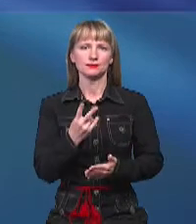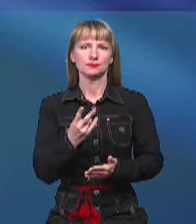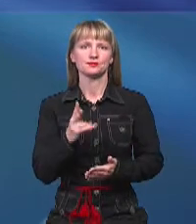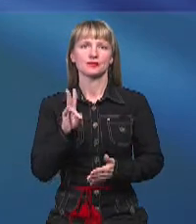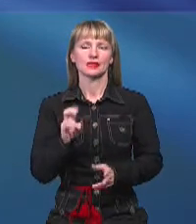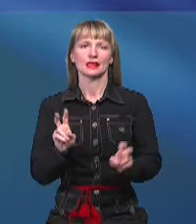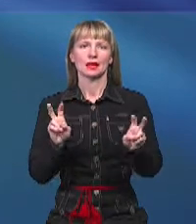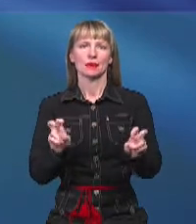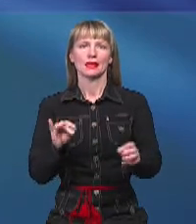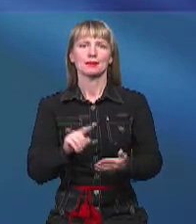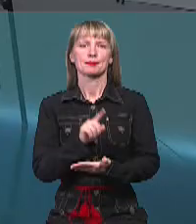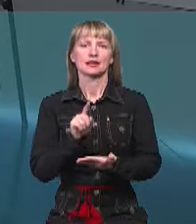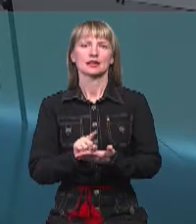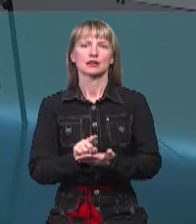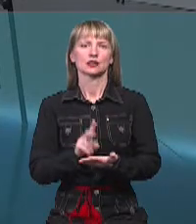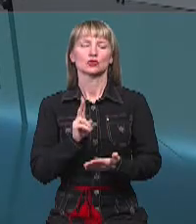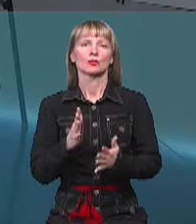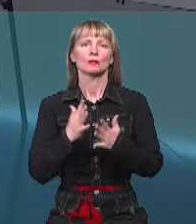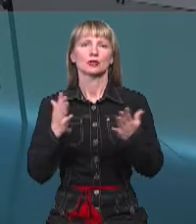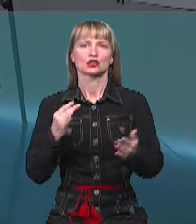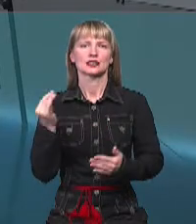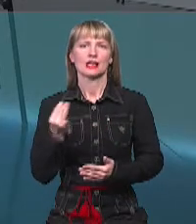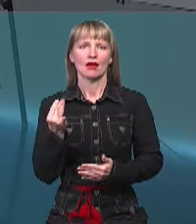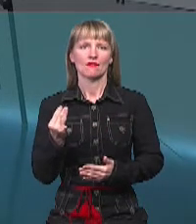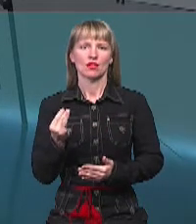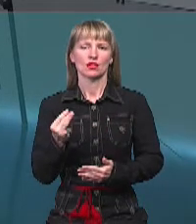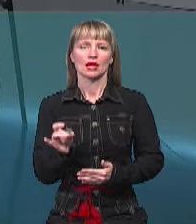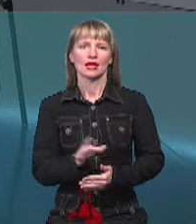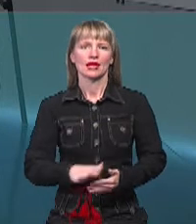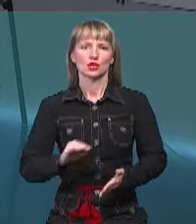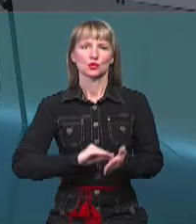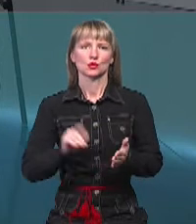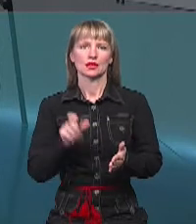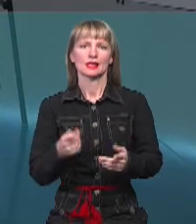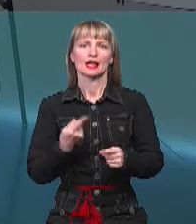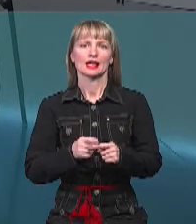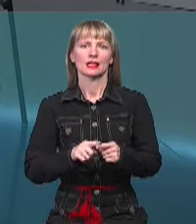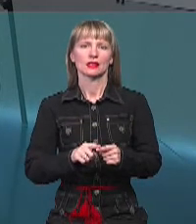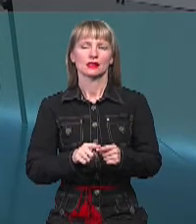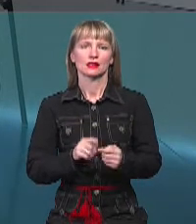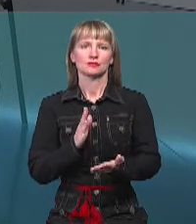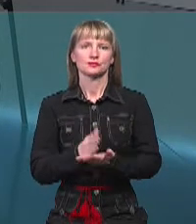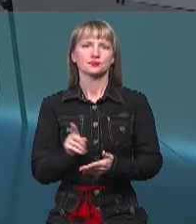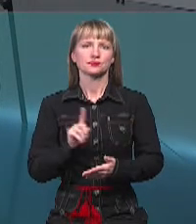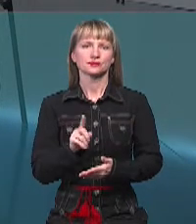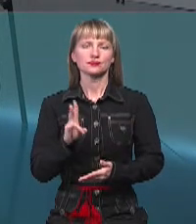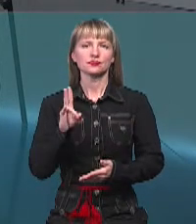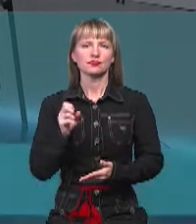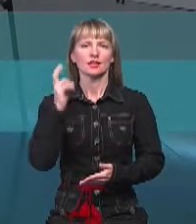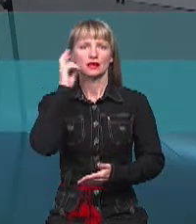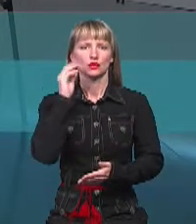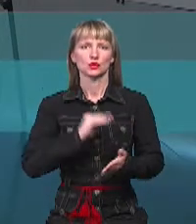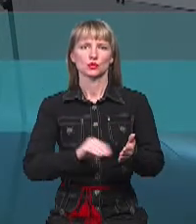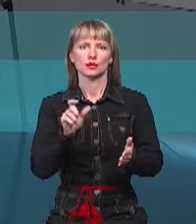на тематику та питання, ну, то більше цікавило все ж таки регіональних журналістів, оскільки цей стереотип, що на